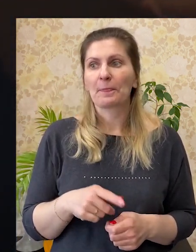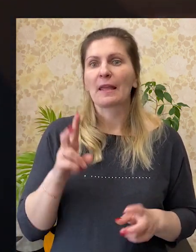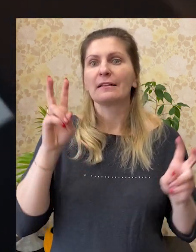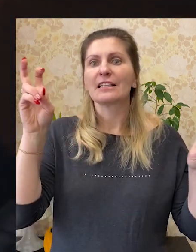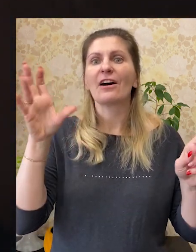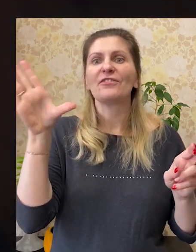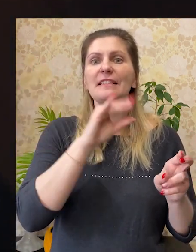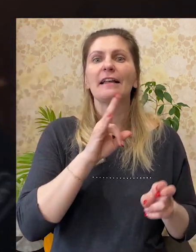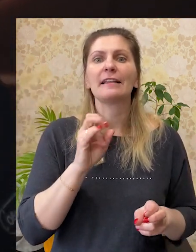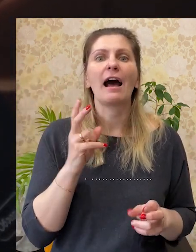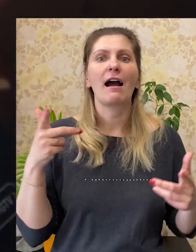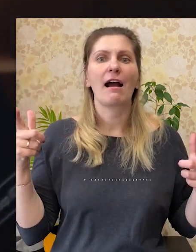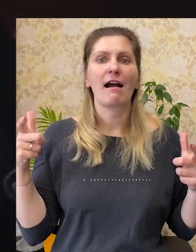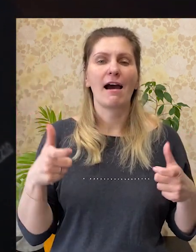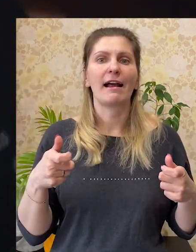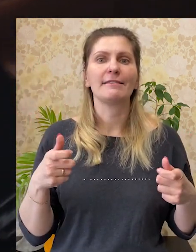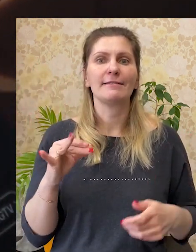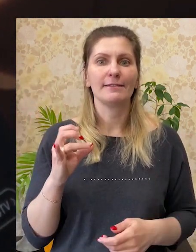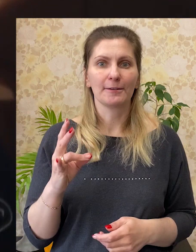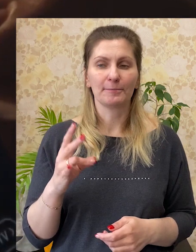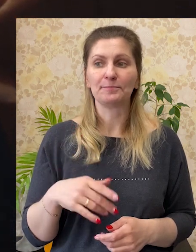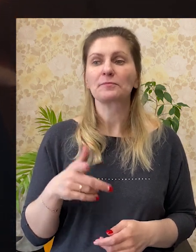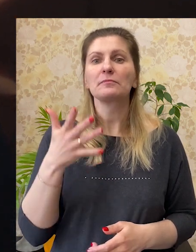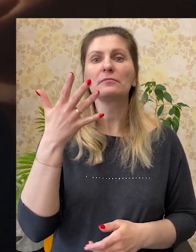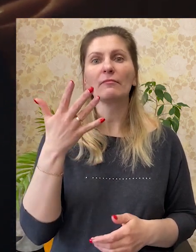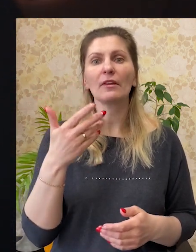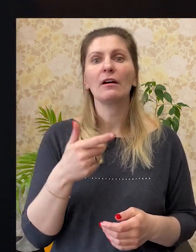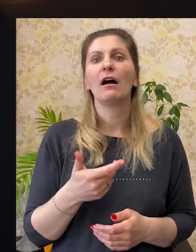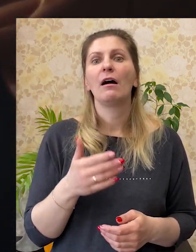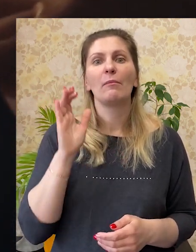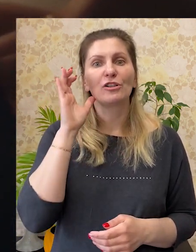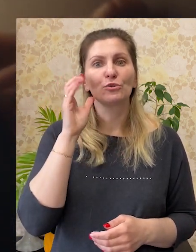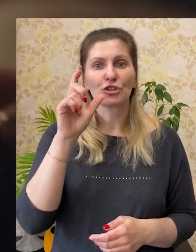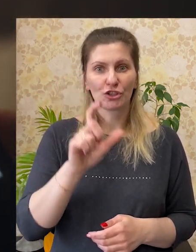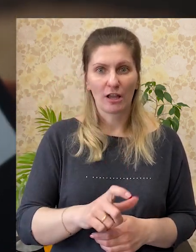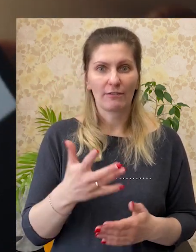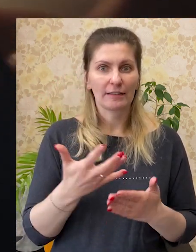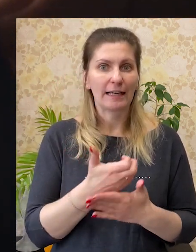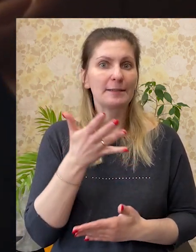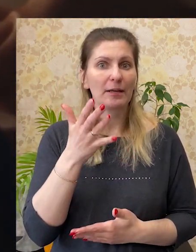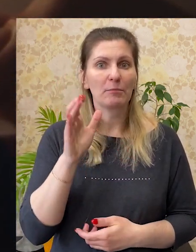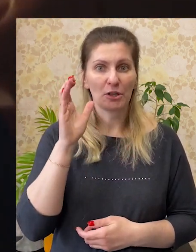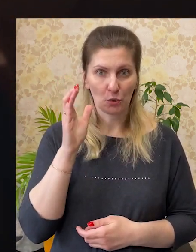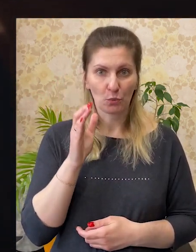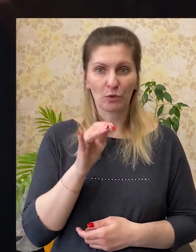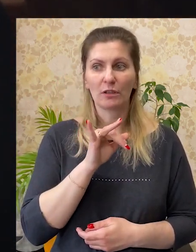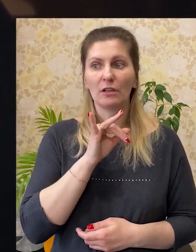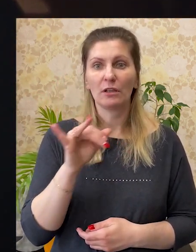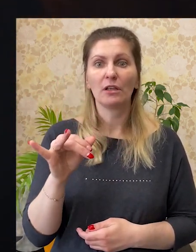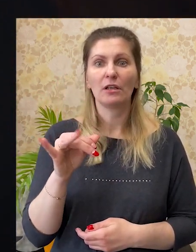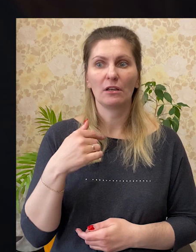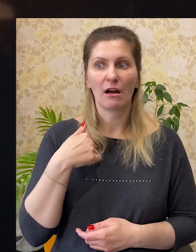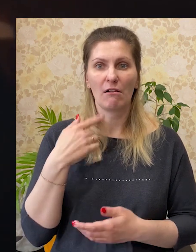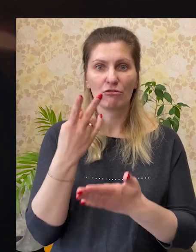на карантин. Привет, человек. Найди 5 минут и послушай меня, пожалуйста. Я сейчас лежу в больнице с